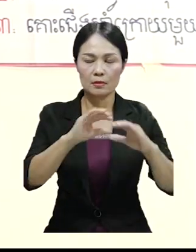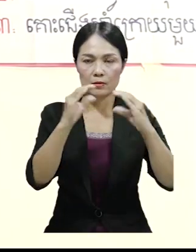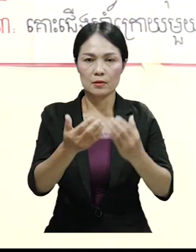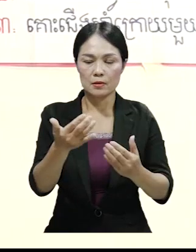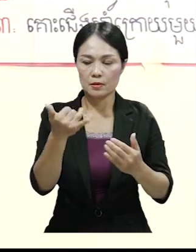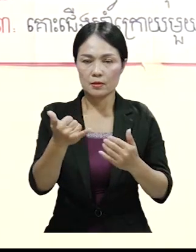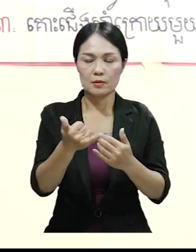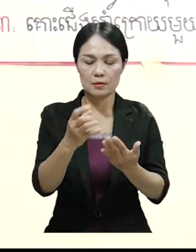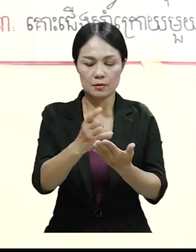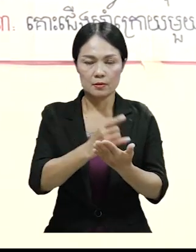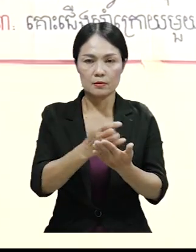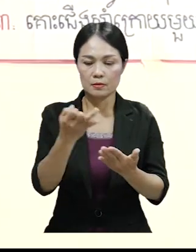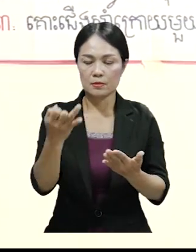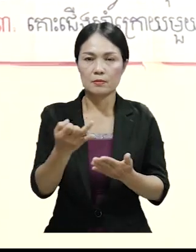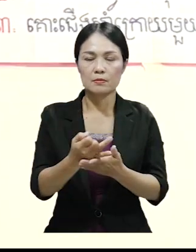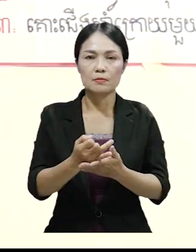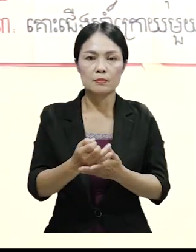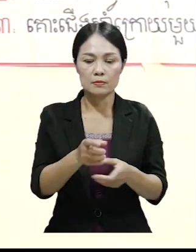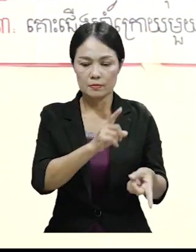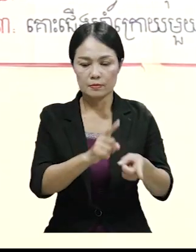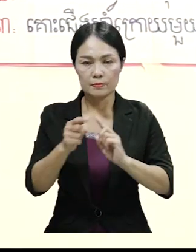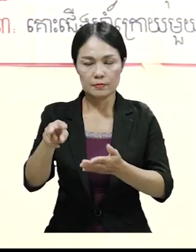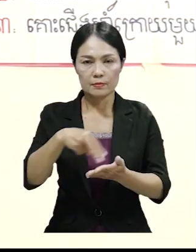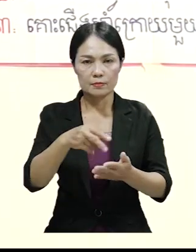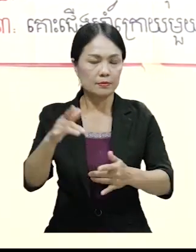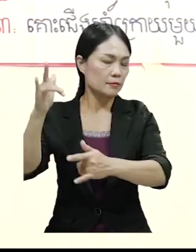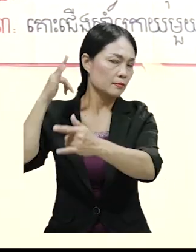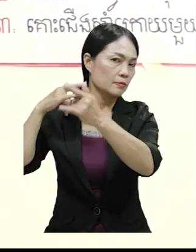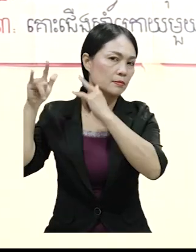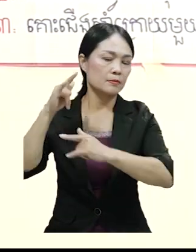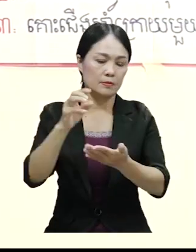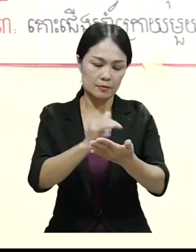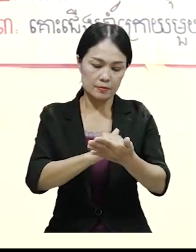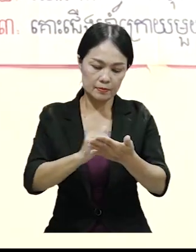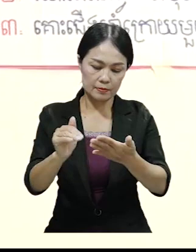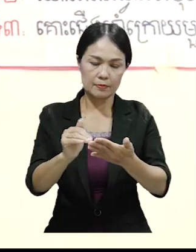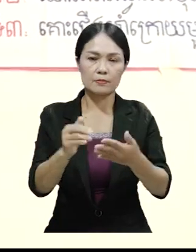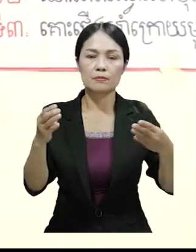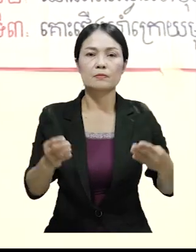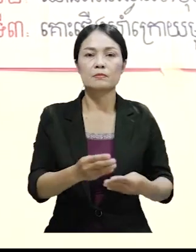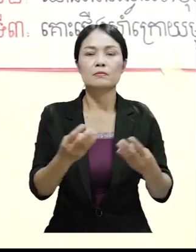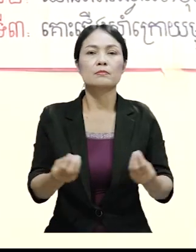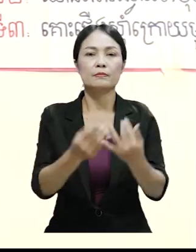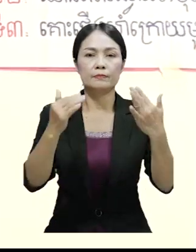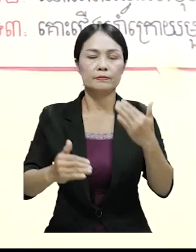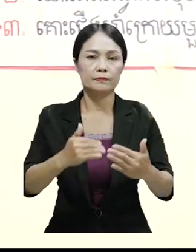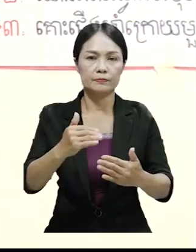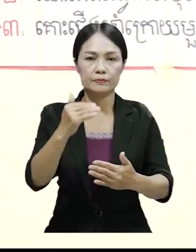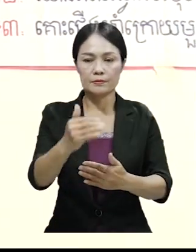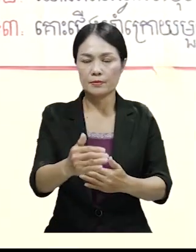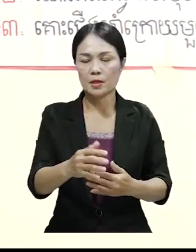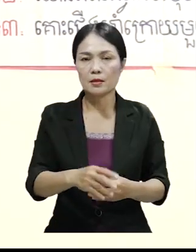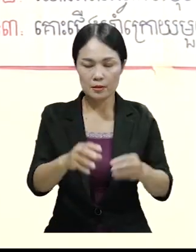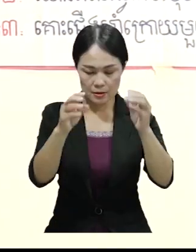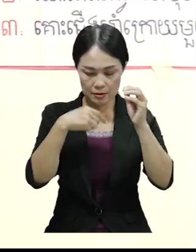នាក់ទី6មេរៀនទី7តន្ត្រីនិងសិល្បៈបុរាណសំណេរការណែនាំច្រើនជំហានរ